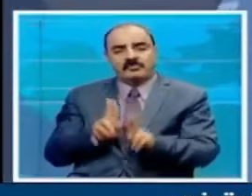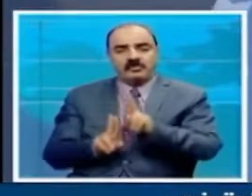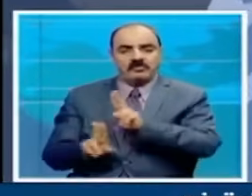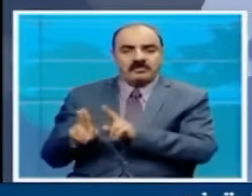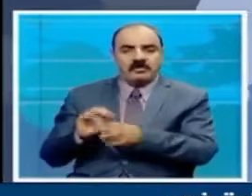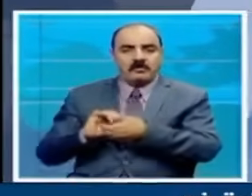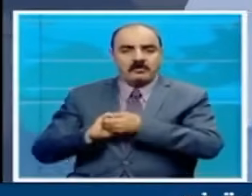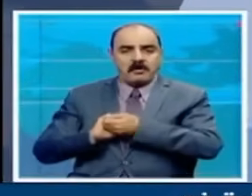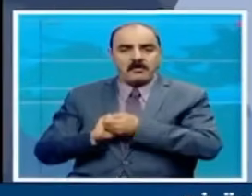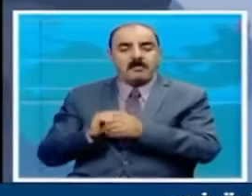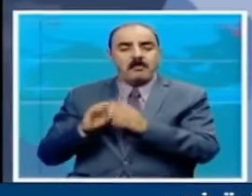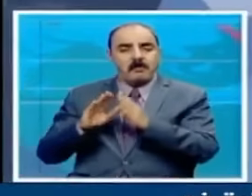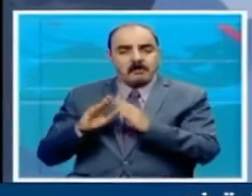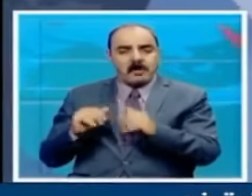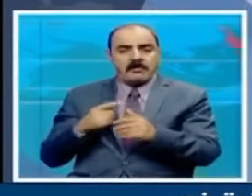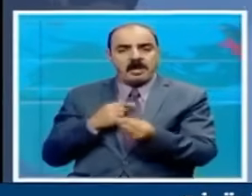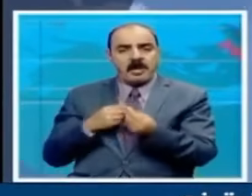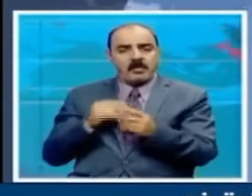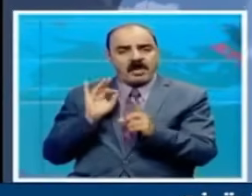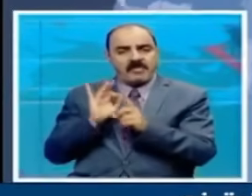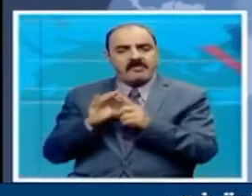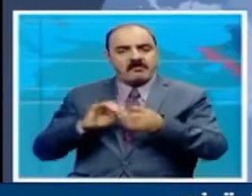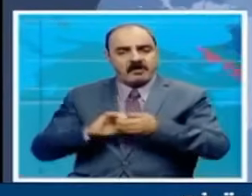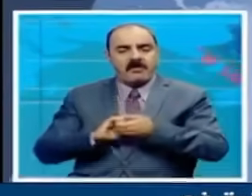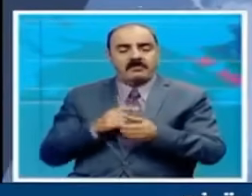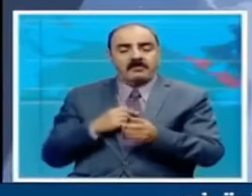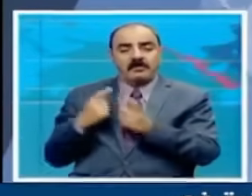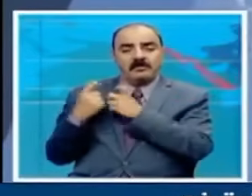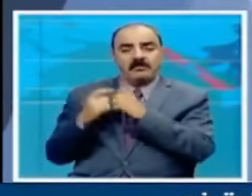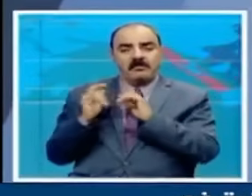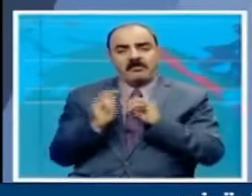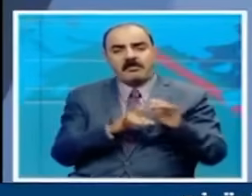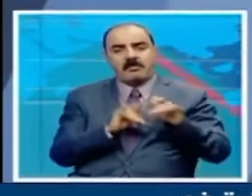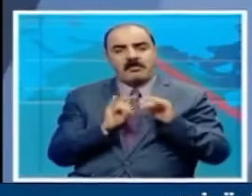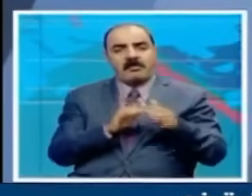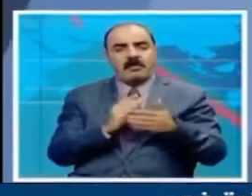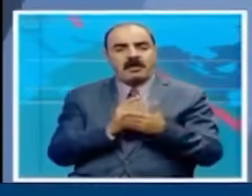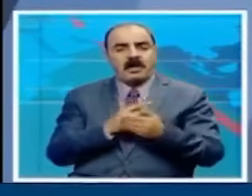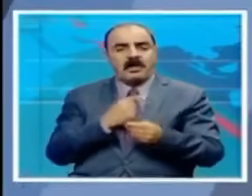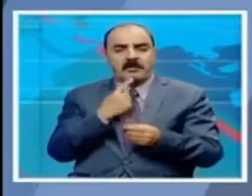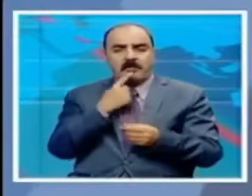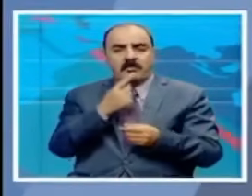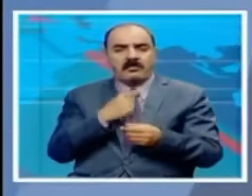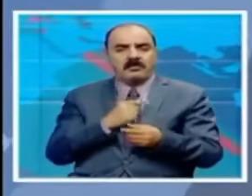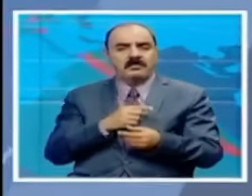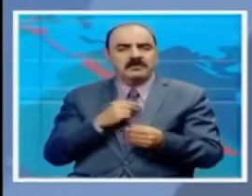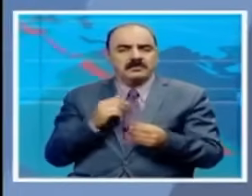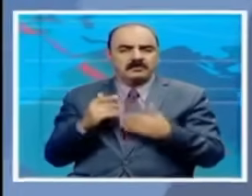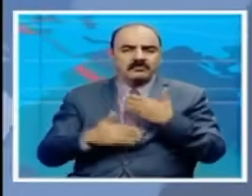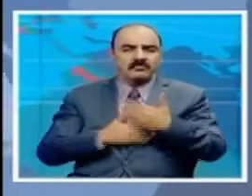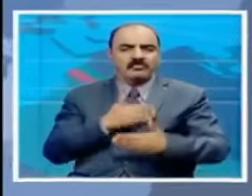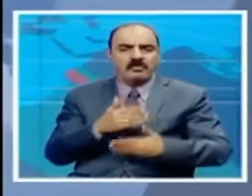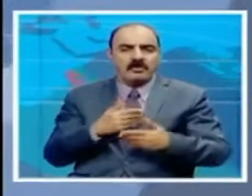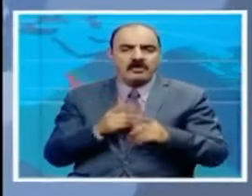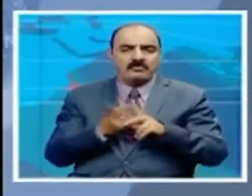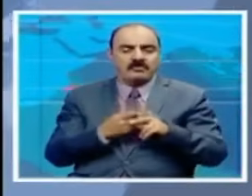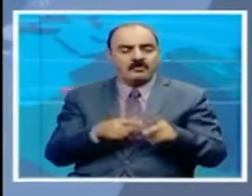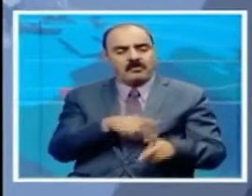مواصلة التشاور والعمل المشترك مع مصر وصولا لهدف إنفاذ المساعدات بالقدر الملائم